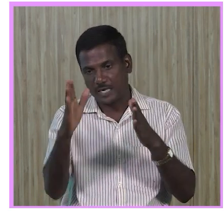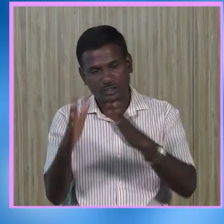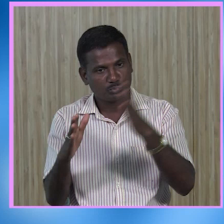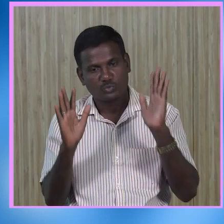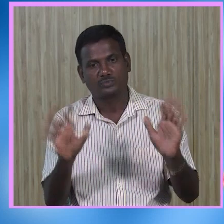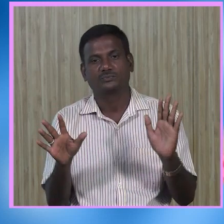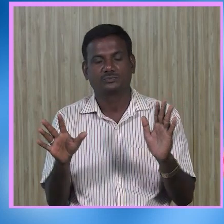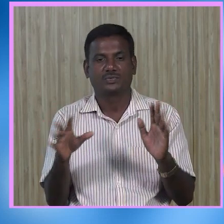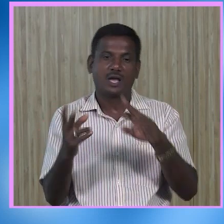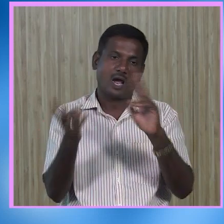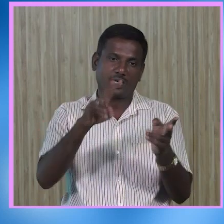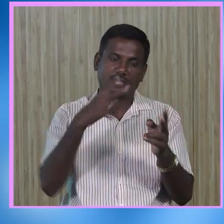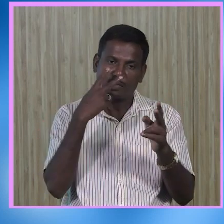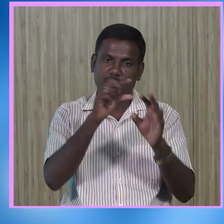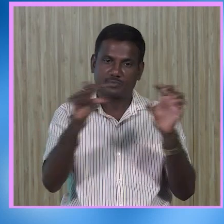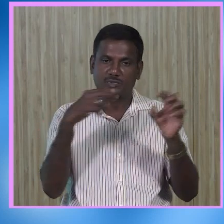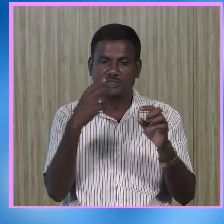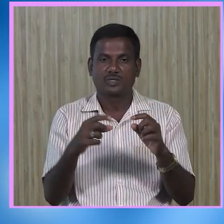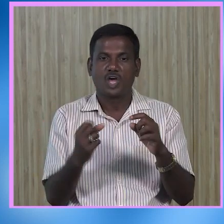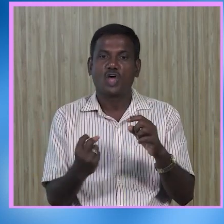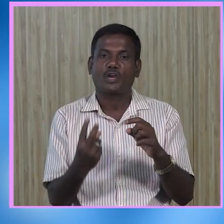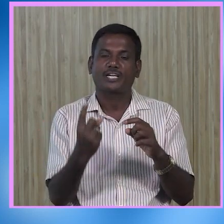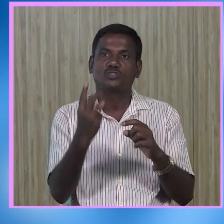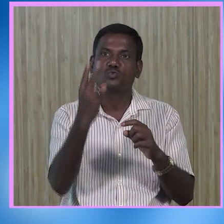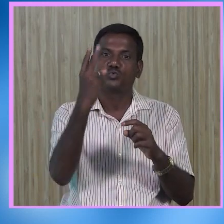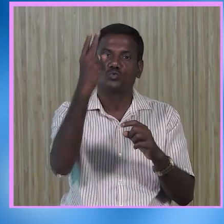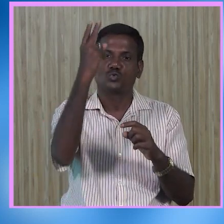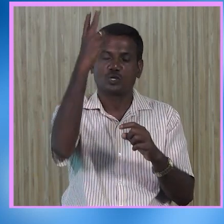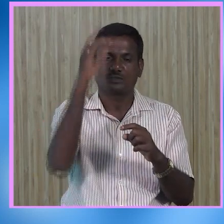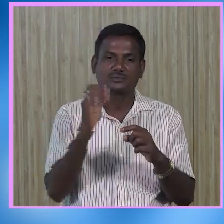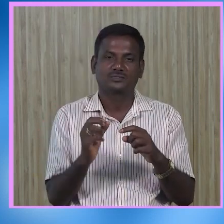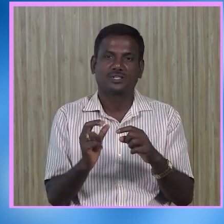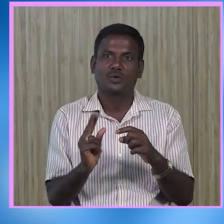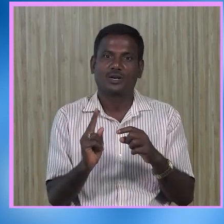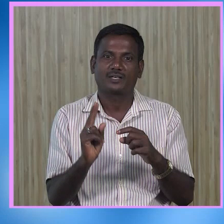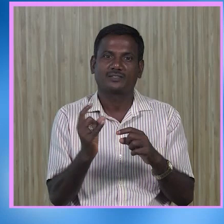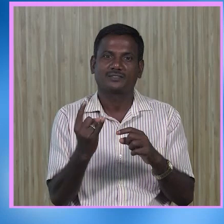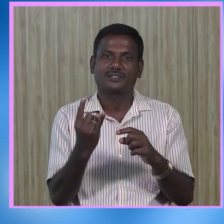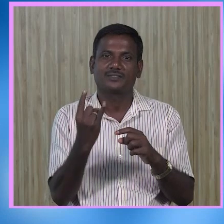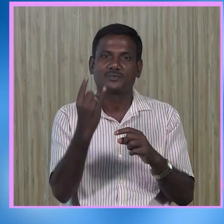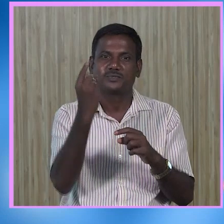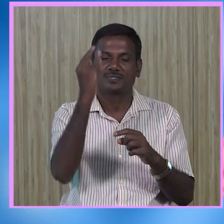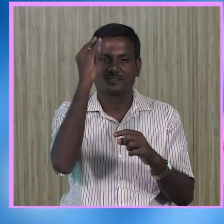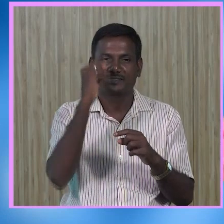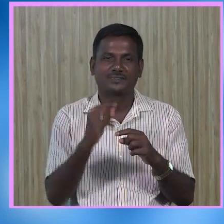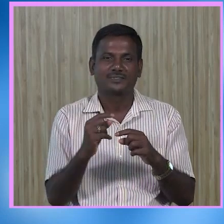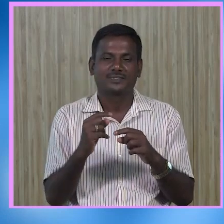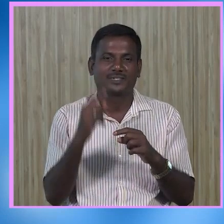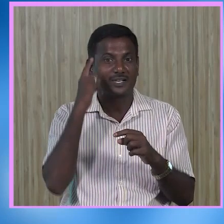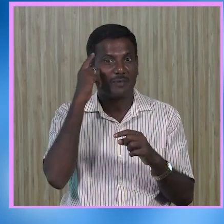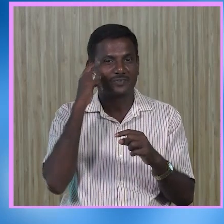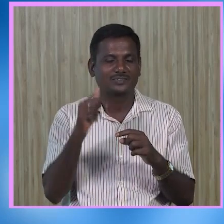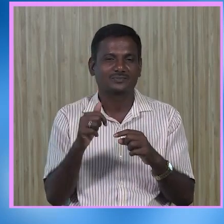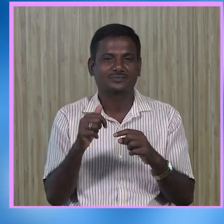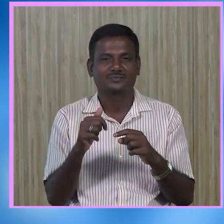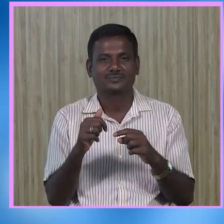பொருட்கள். இப்போ அடுத்த தலைப்பு பார்ப்போம், ராக்கெட்டுகள். ராக்கெட்னா என்ன? நமக்கு உடனே ஞாபகத்துக்கு வரும்